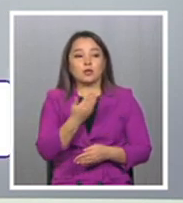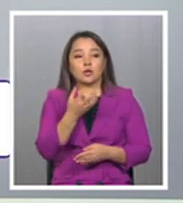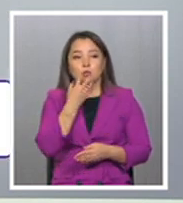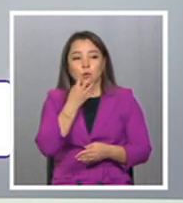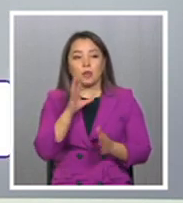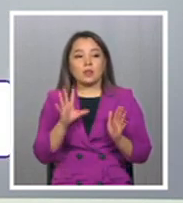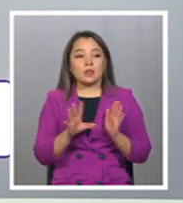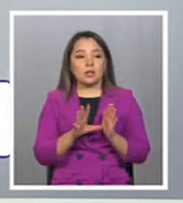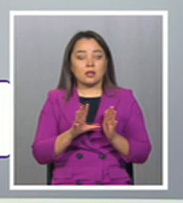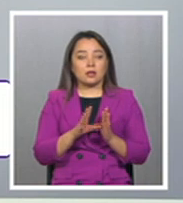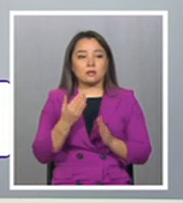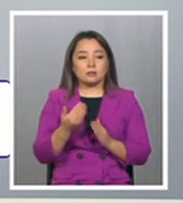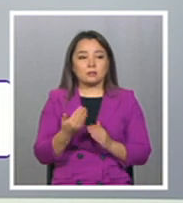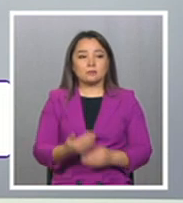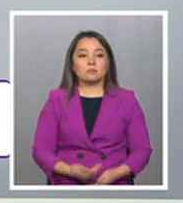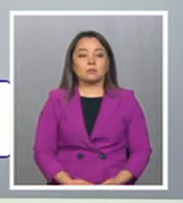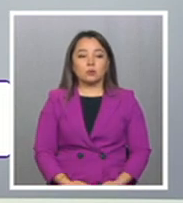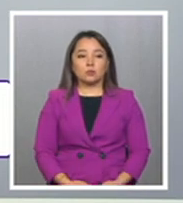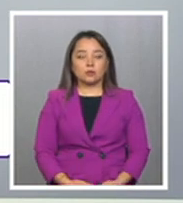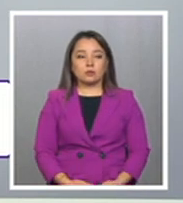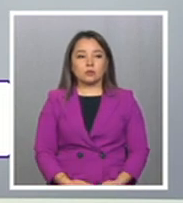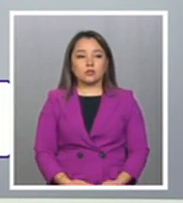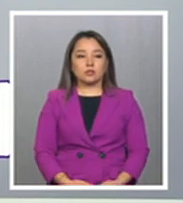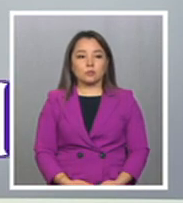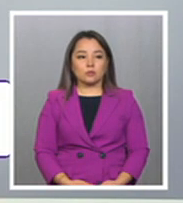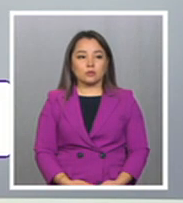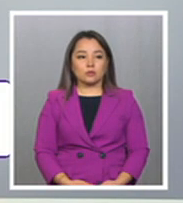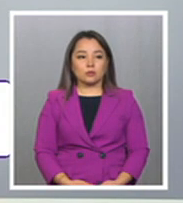жылу энергиясы.